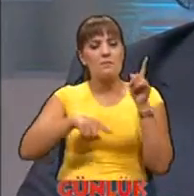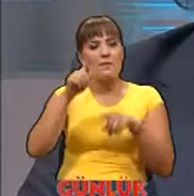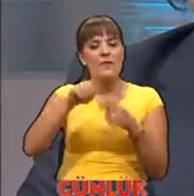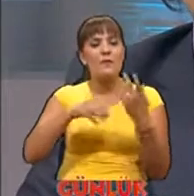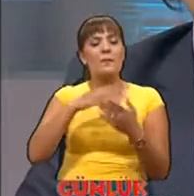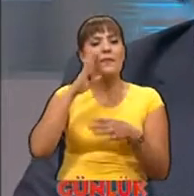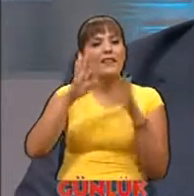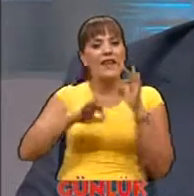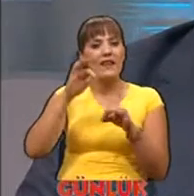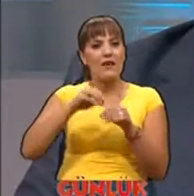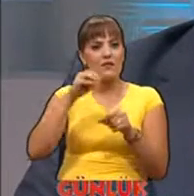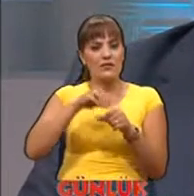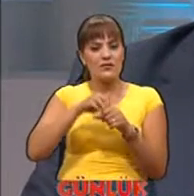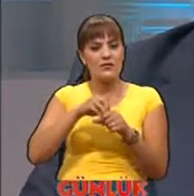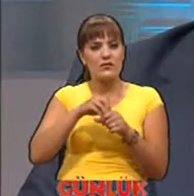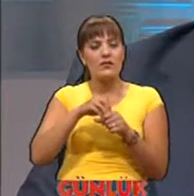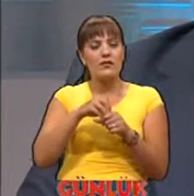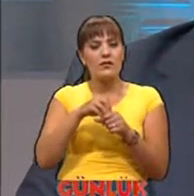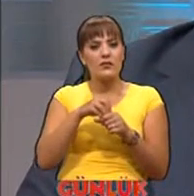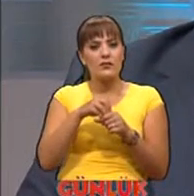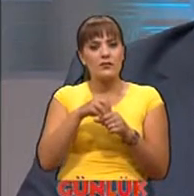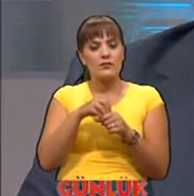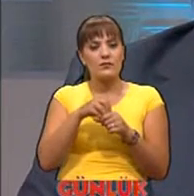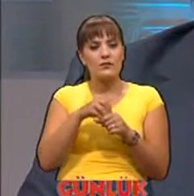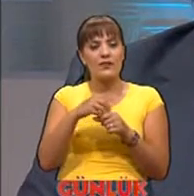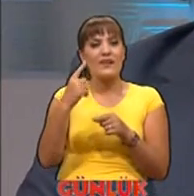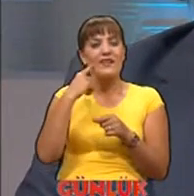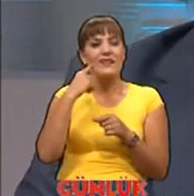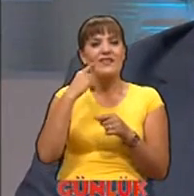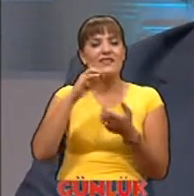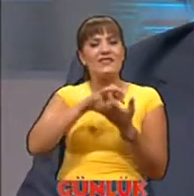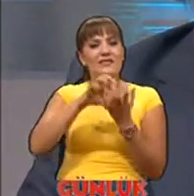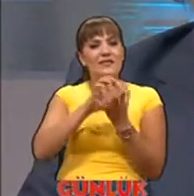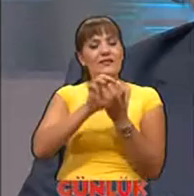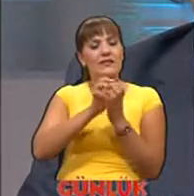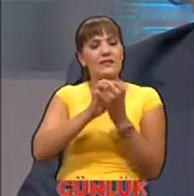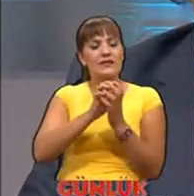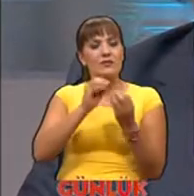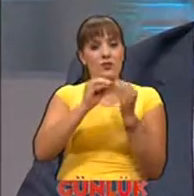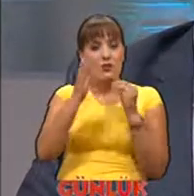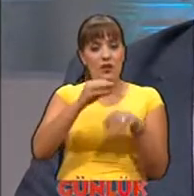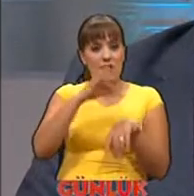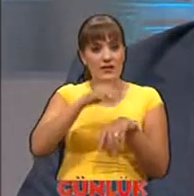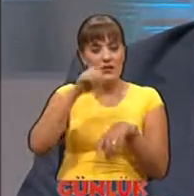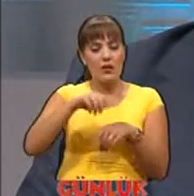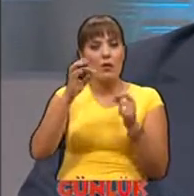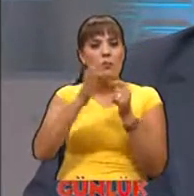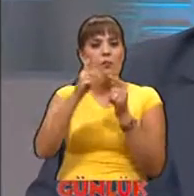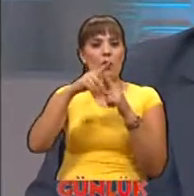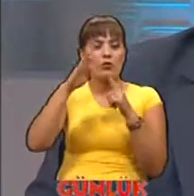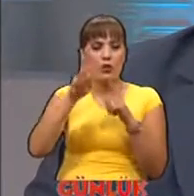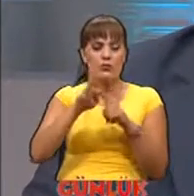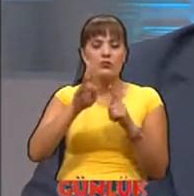terapötik olarak yani tedavi amaçlı bruxizm dediğimiz diş gıcırdatma veya sıkma sorunu olan hastalarda botoksu